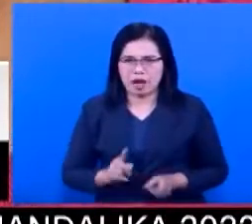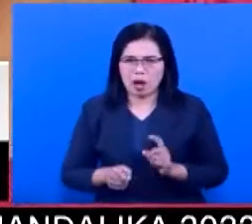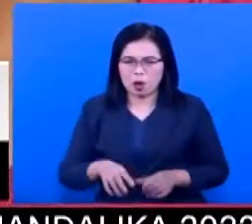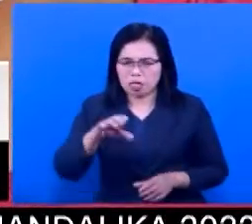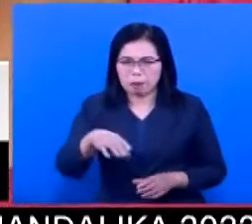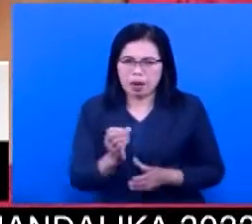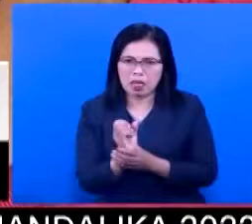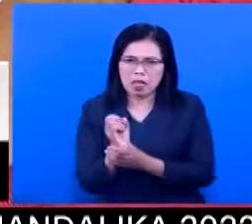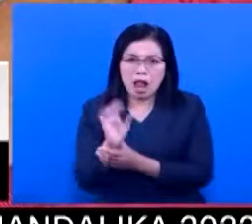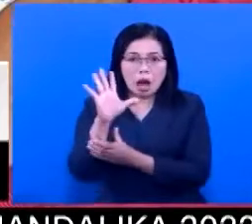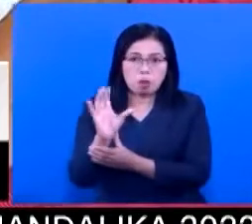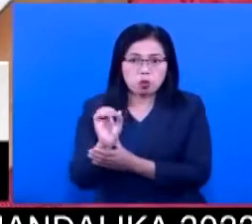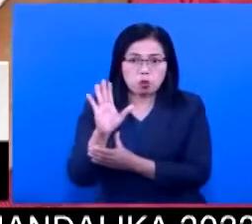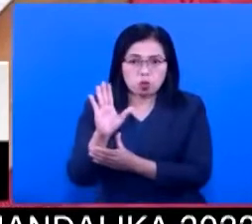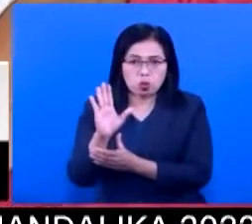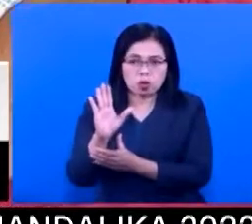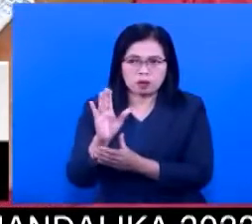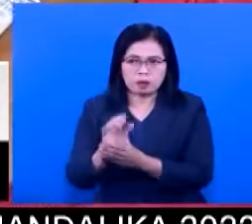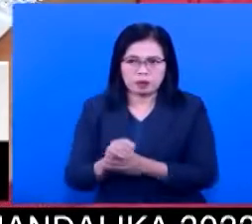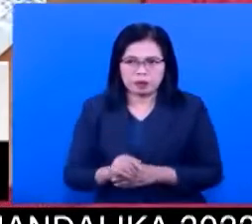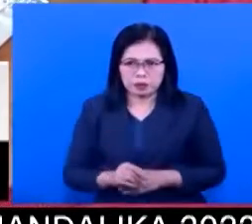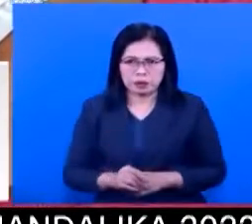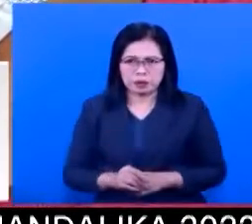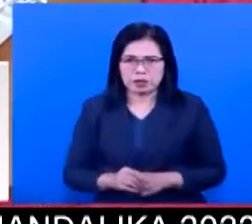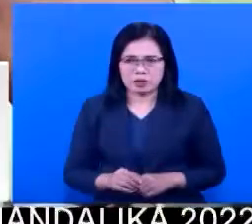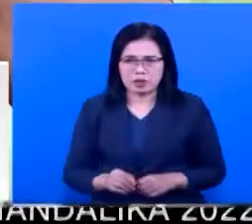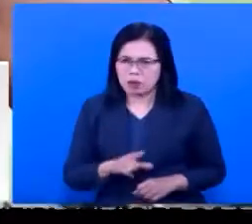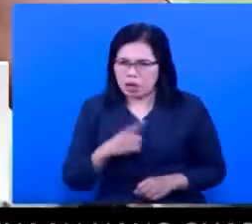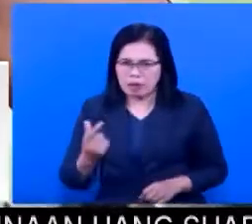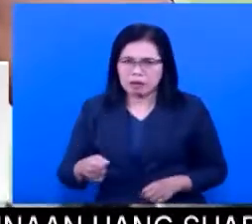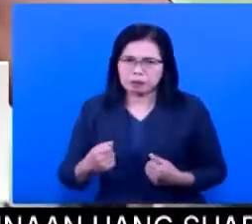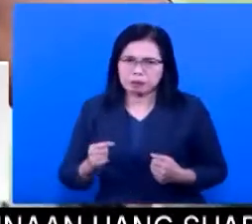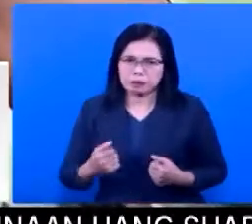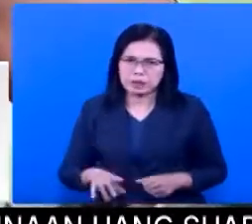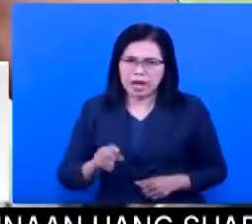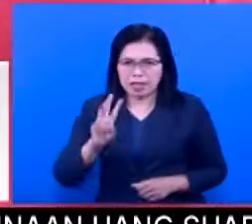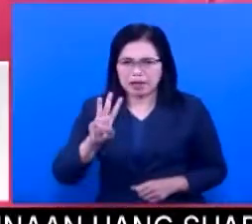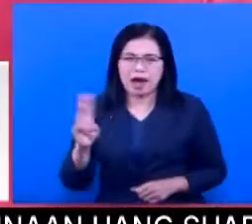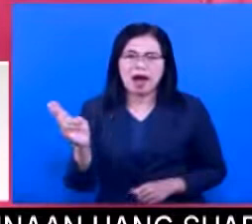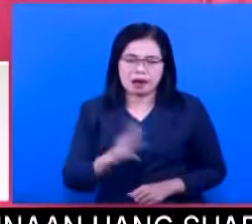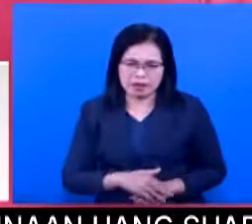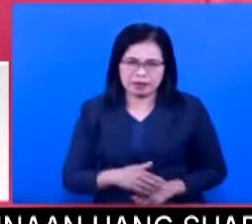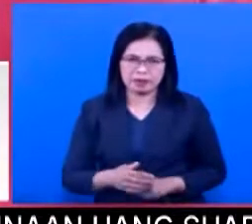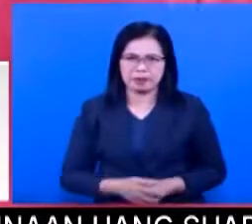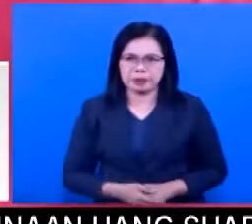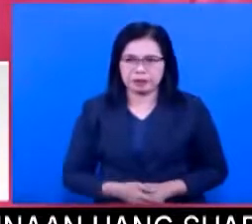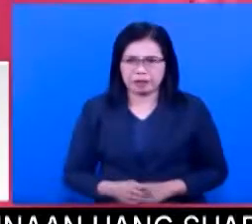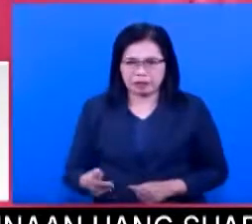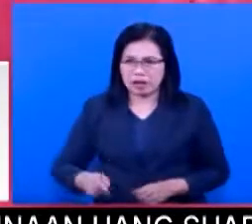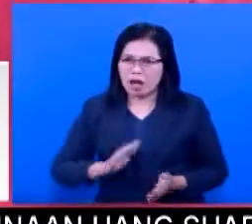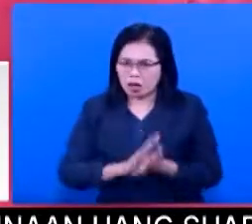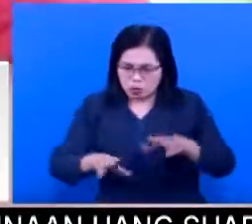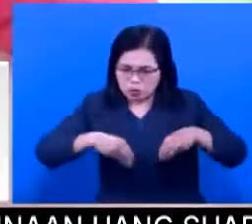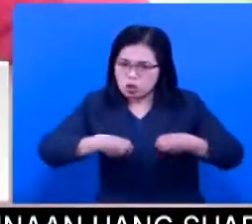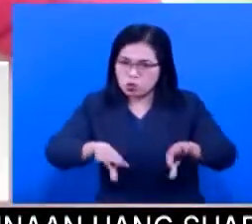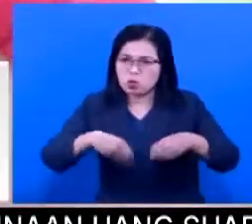plus finishing sampai 3 hari kalau kap lampu. Selain dipasarkan secara langsung ke konsumen, Agung